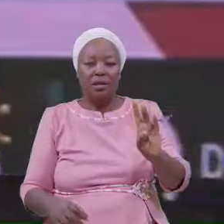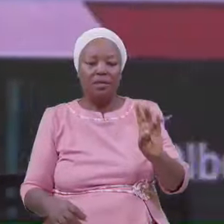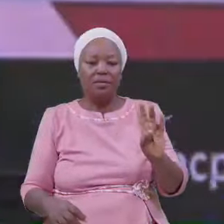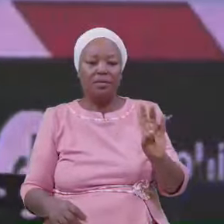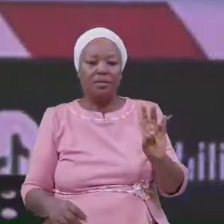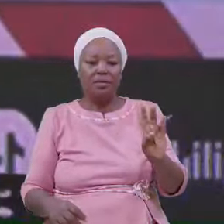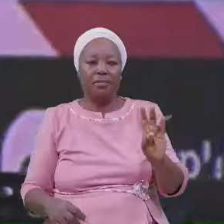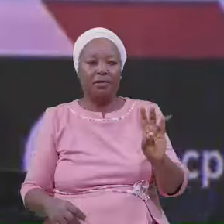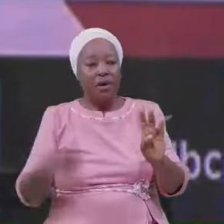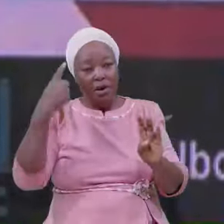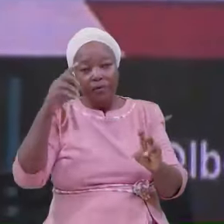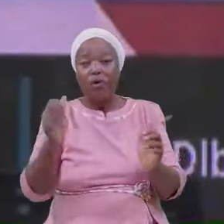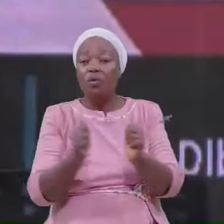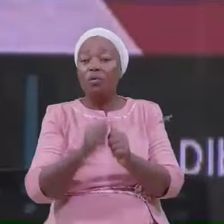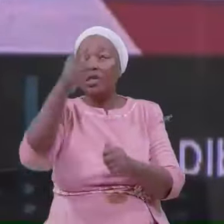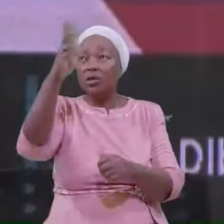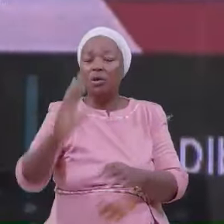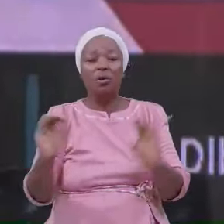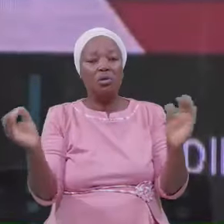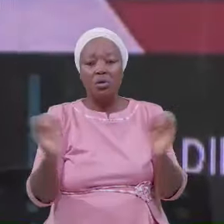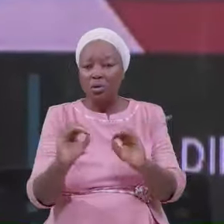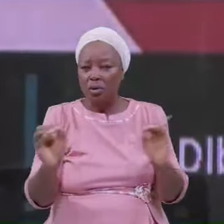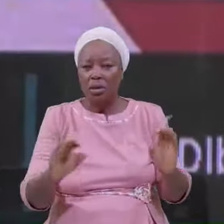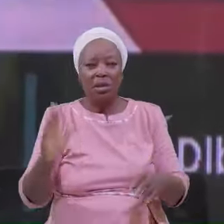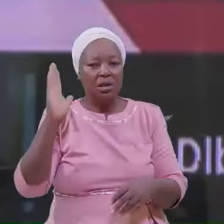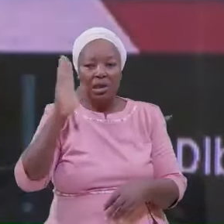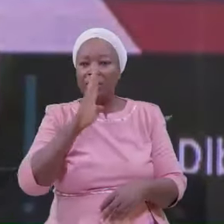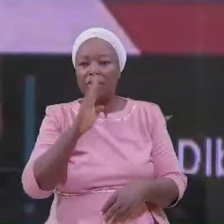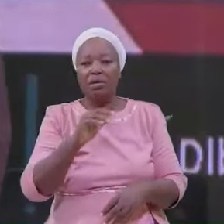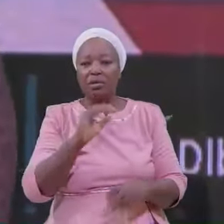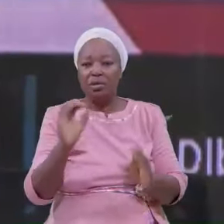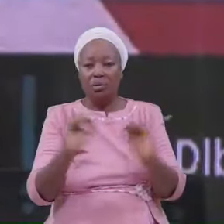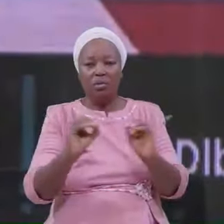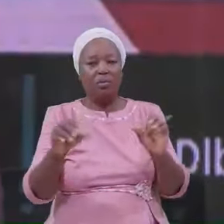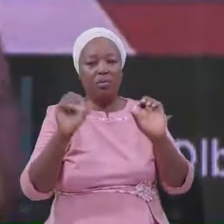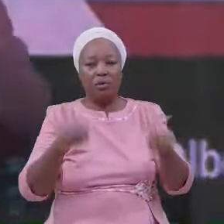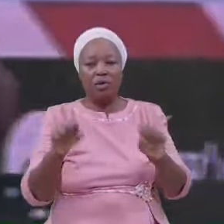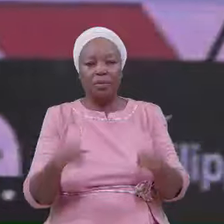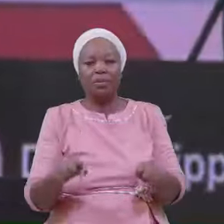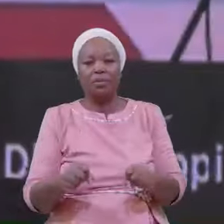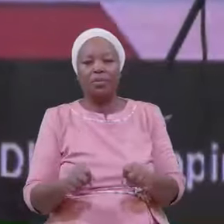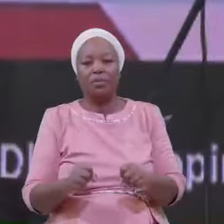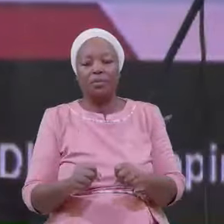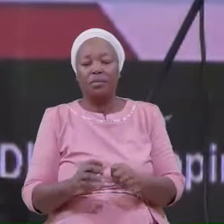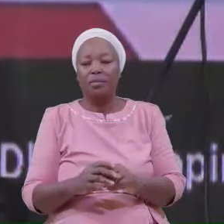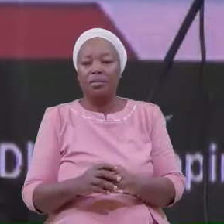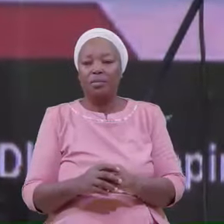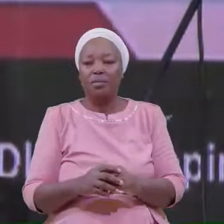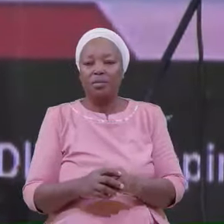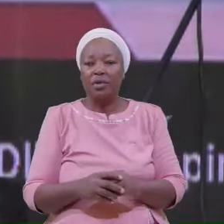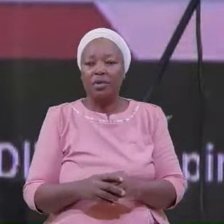with God, nothing shall be impossible. Sa Diyos, walang imposible. With the God of